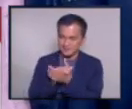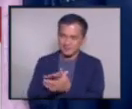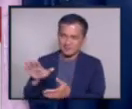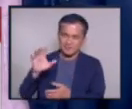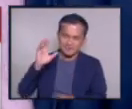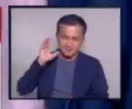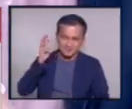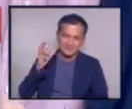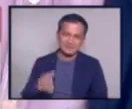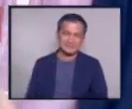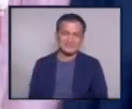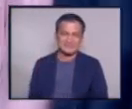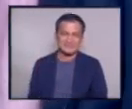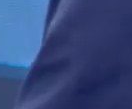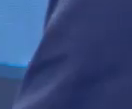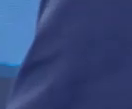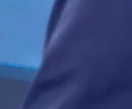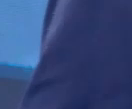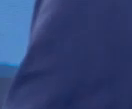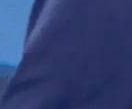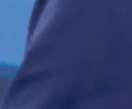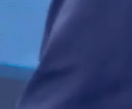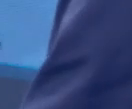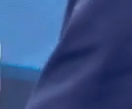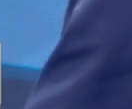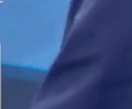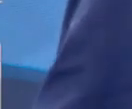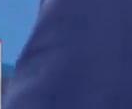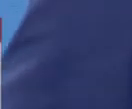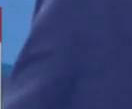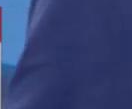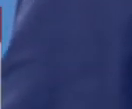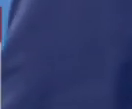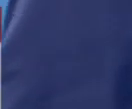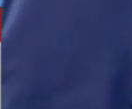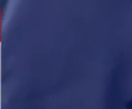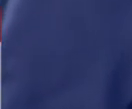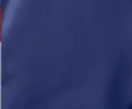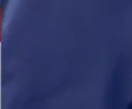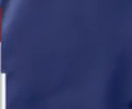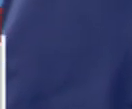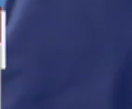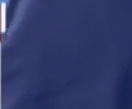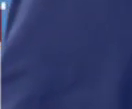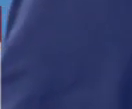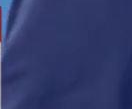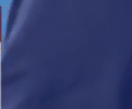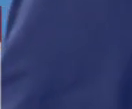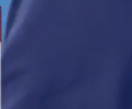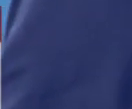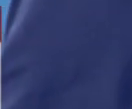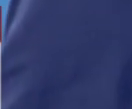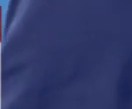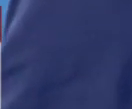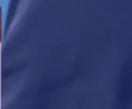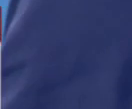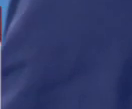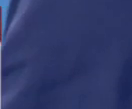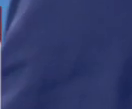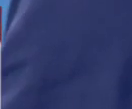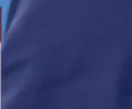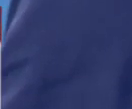buang. Question number 3. Sino sa mga maiiwan sa Senado ang sa tingin mo magiging BFF